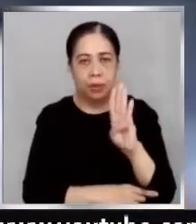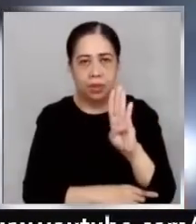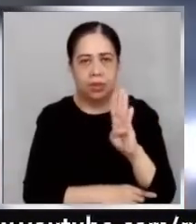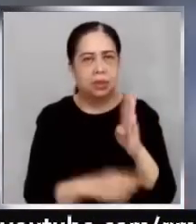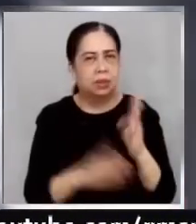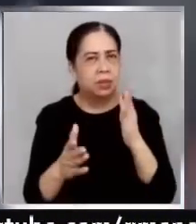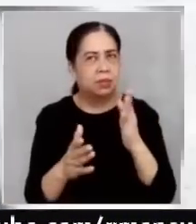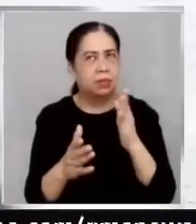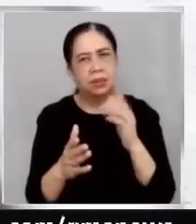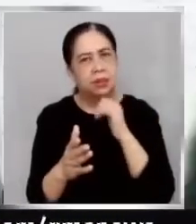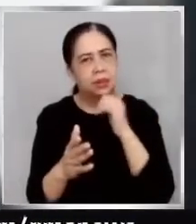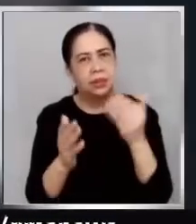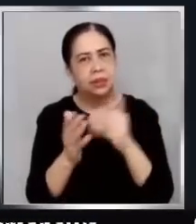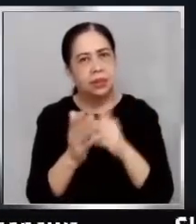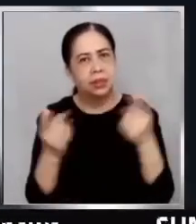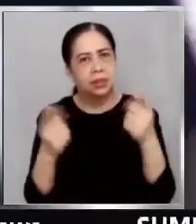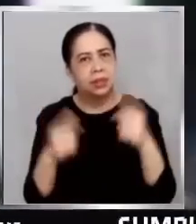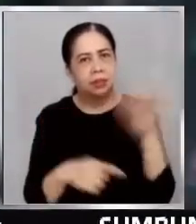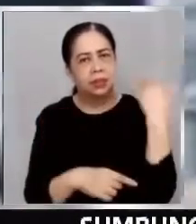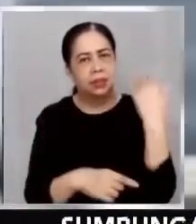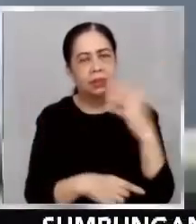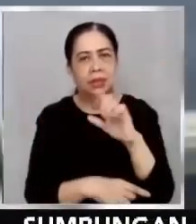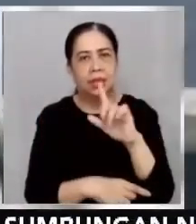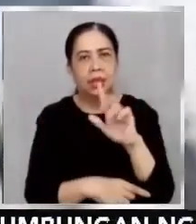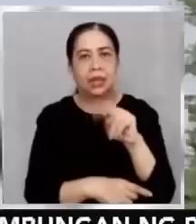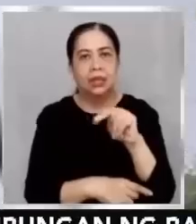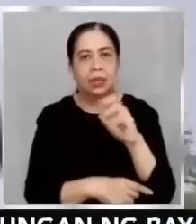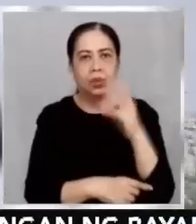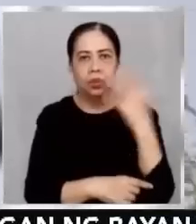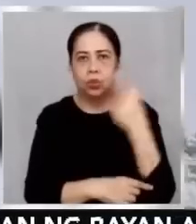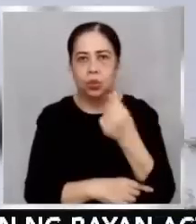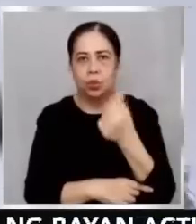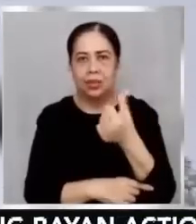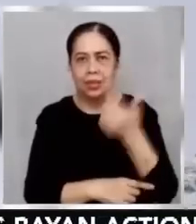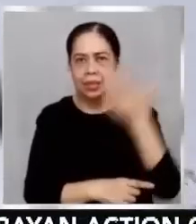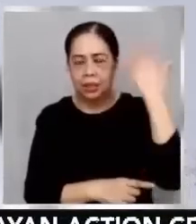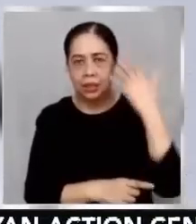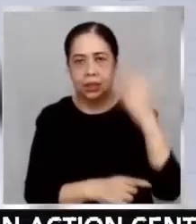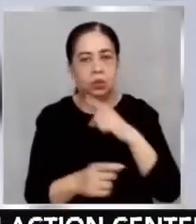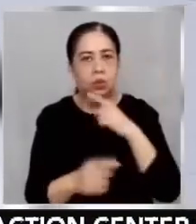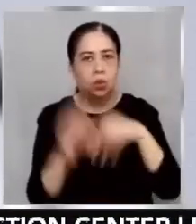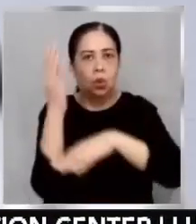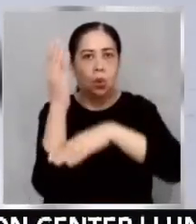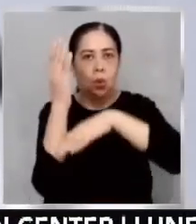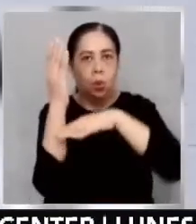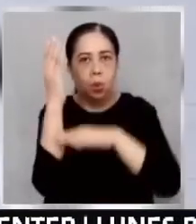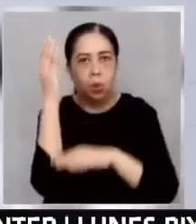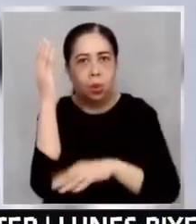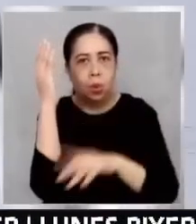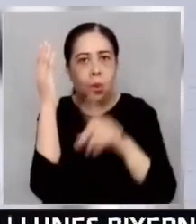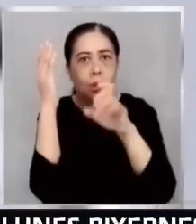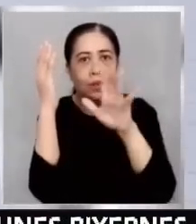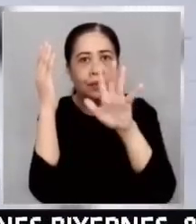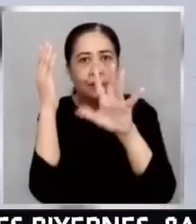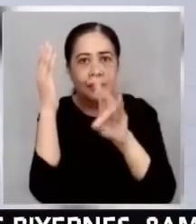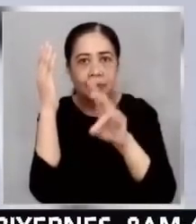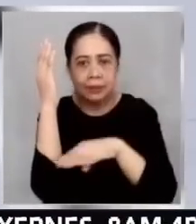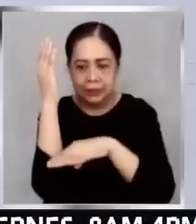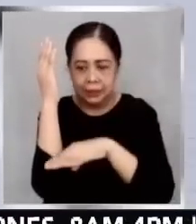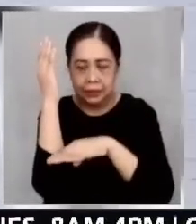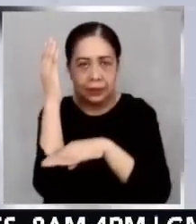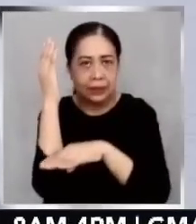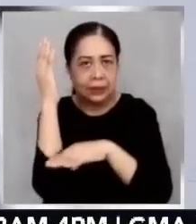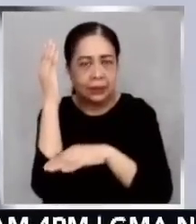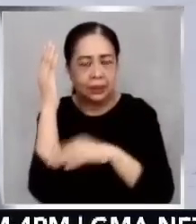ang sitwasyon noong El Nino ng 2010, kung kailan bumagsak sa 157 meters ang lowest